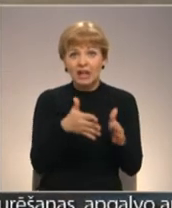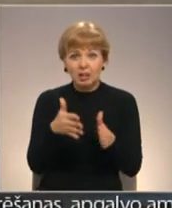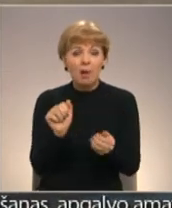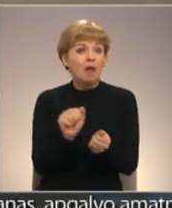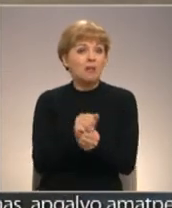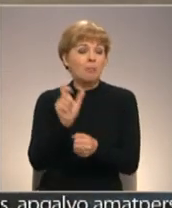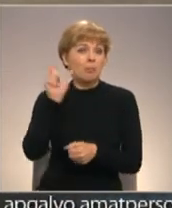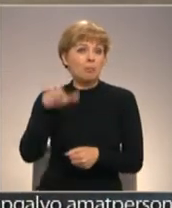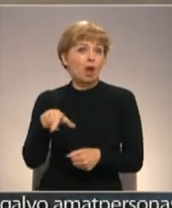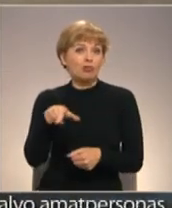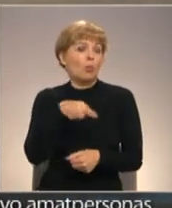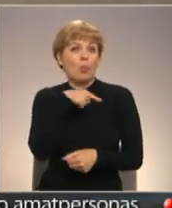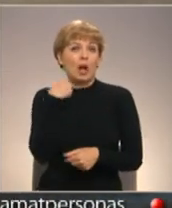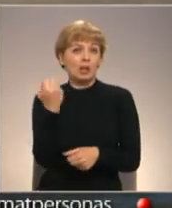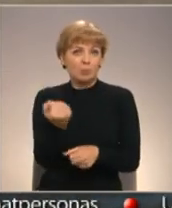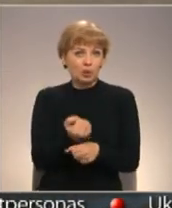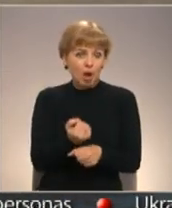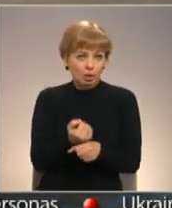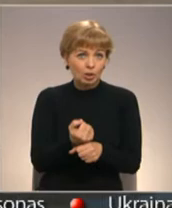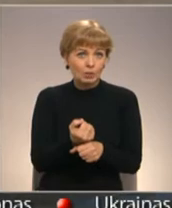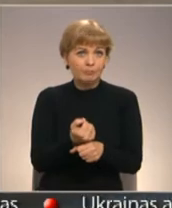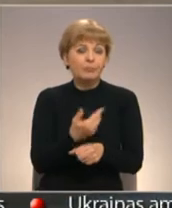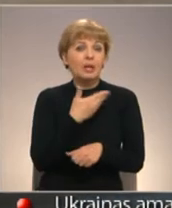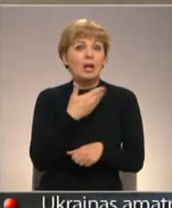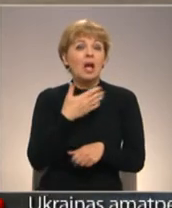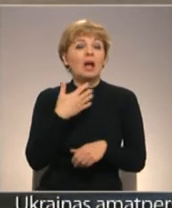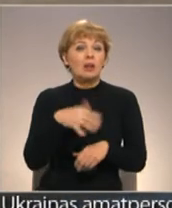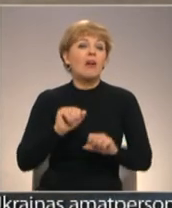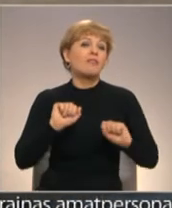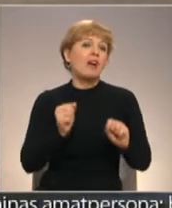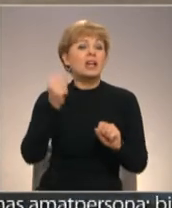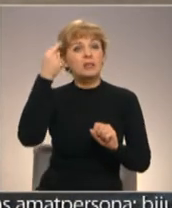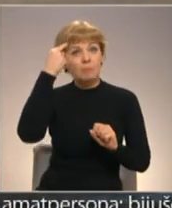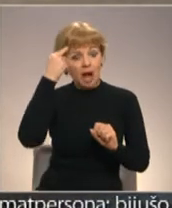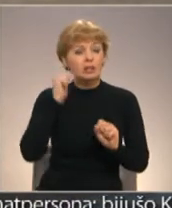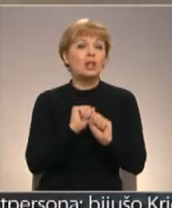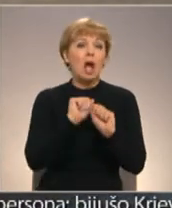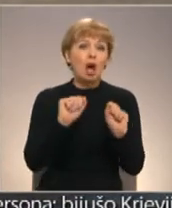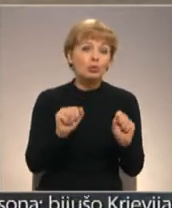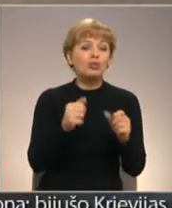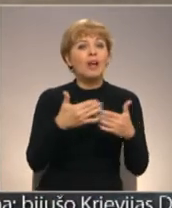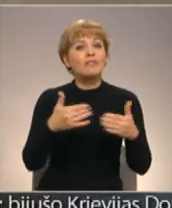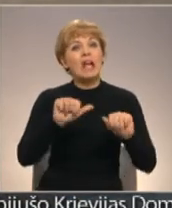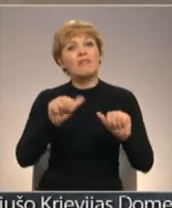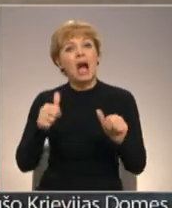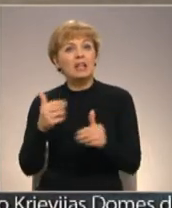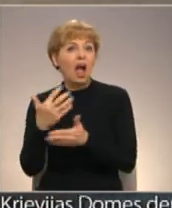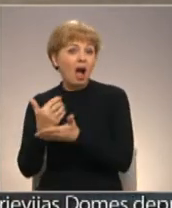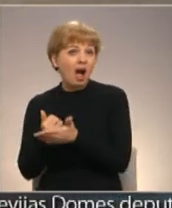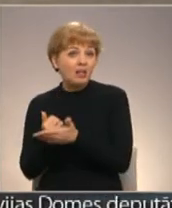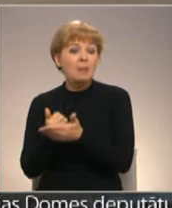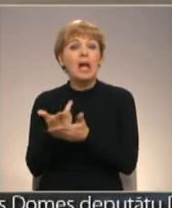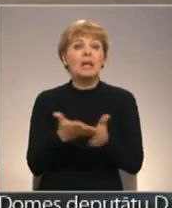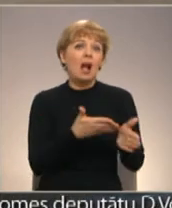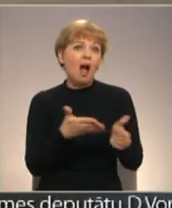grib. Vienkārši, nu, jo pat tur, ko saka, vāsas prots, jo nu uzadrūšanojos ar visādiem variantiem, jo būt gatavam